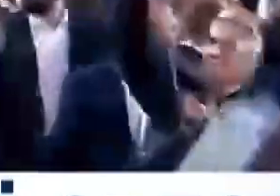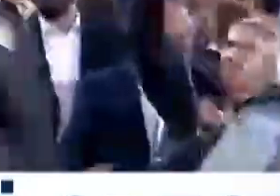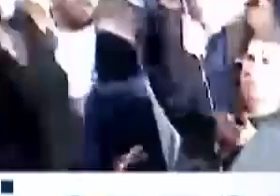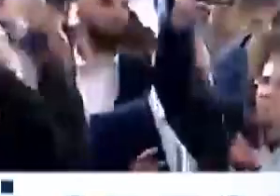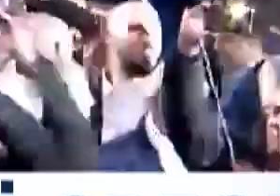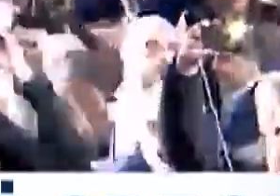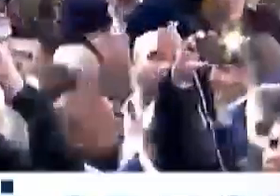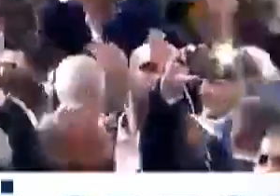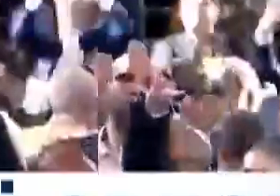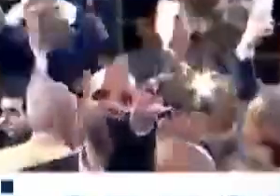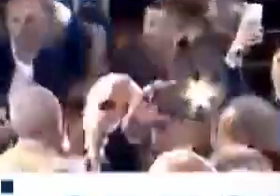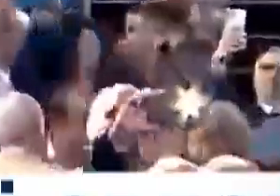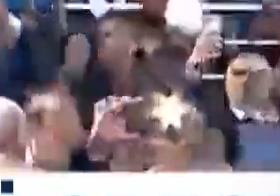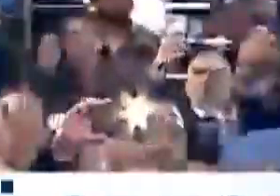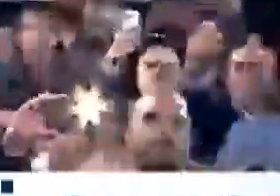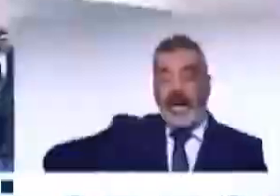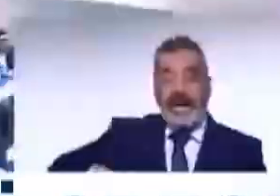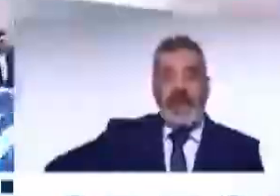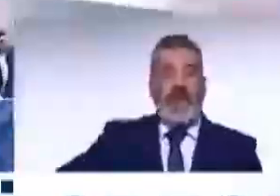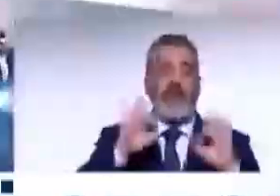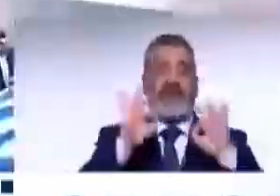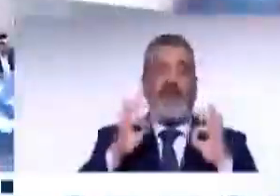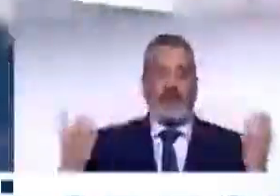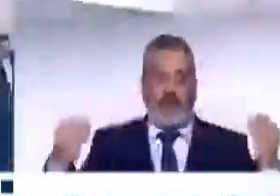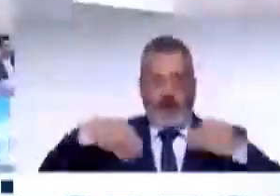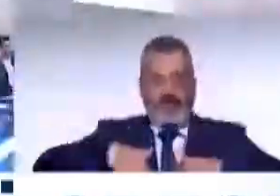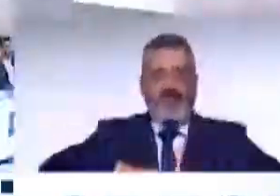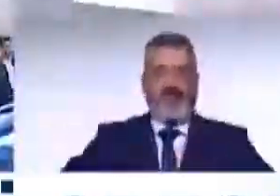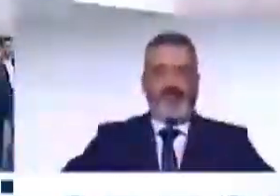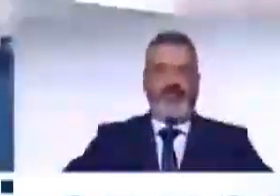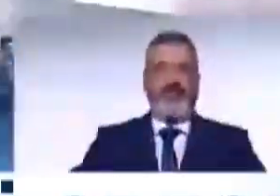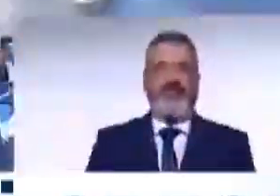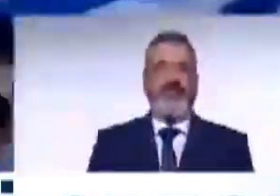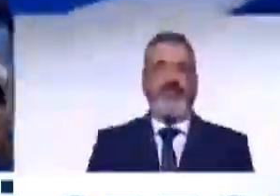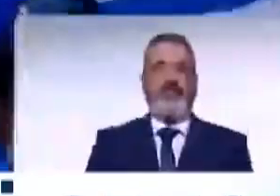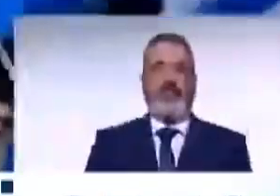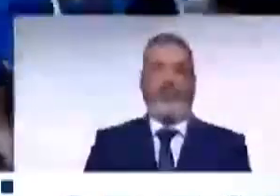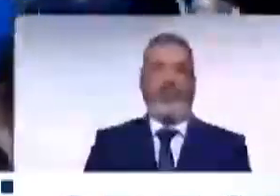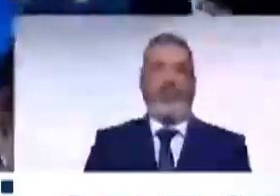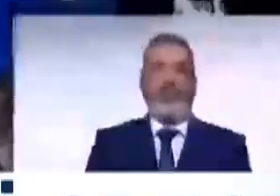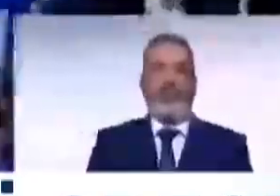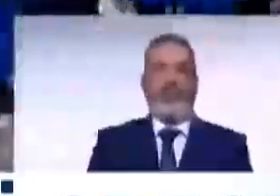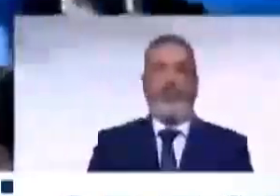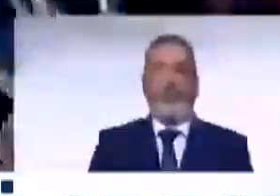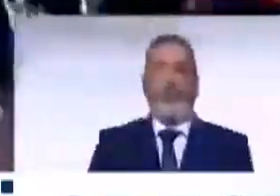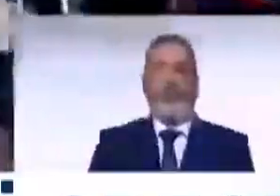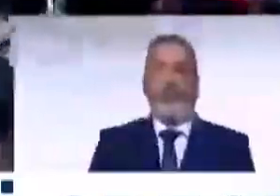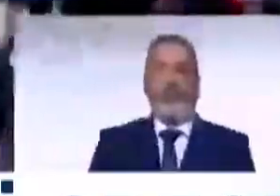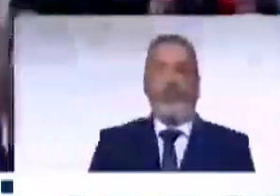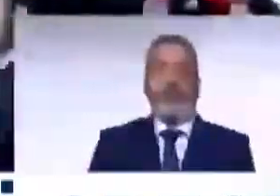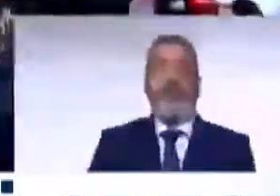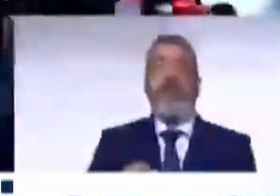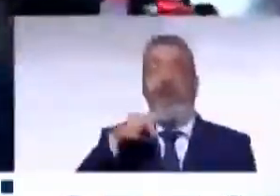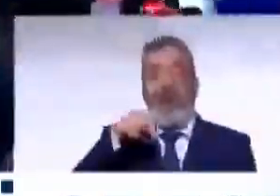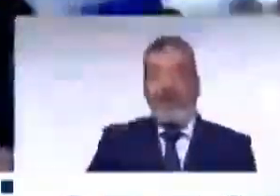në këtë proces është stabiliteti i qeverisjes së vendit. Ai sulmoi partinë Syriza dhe planin e saj të shtrenjtë që sipas timu të